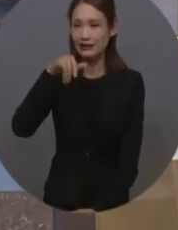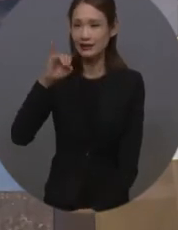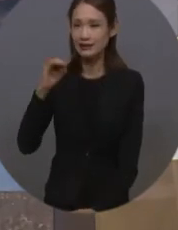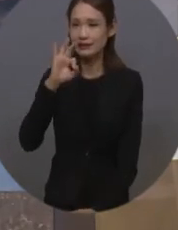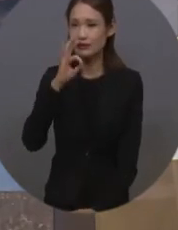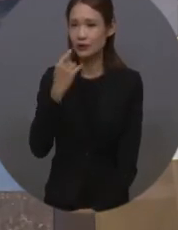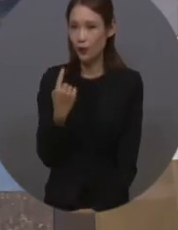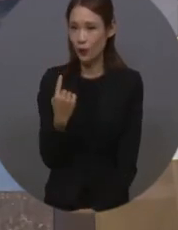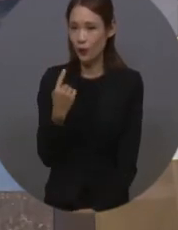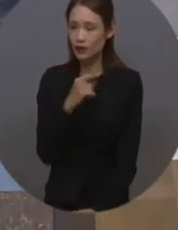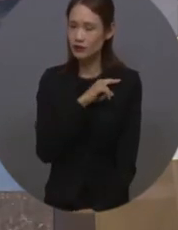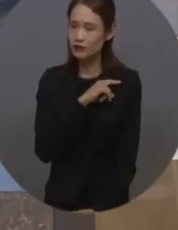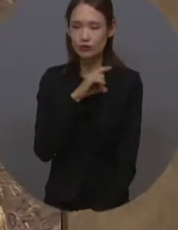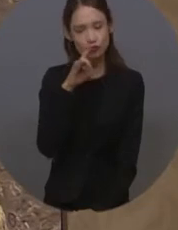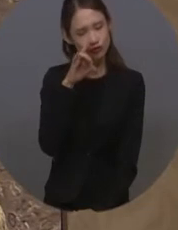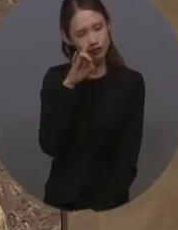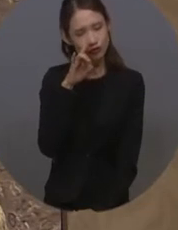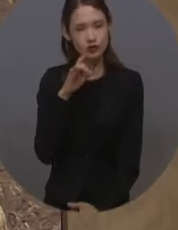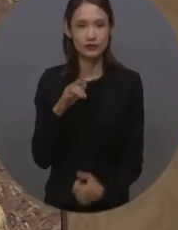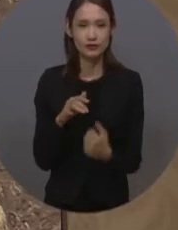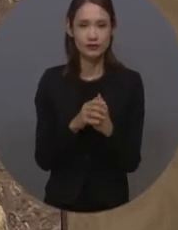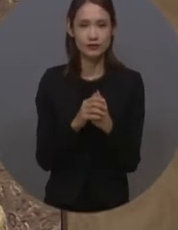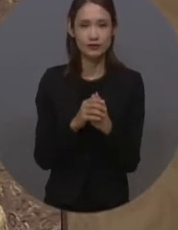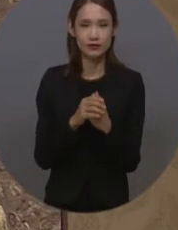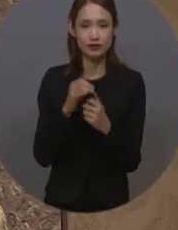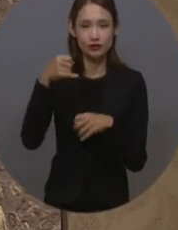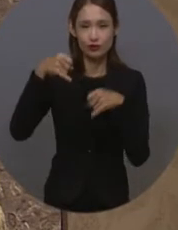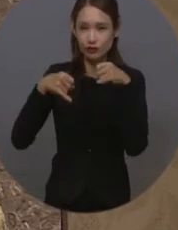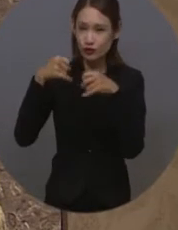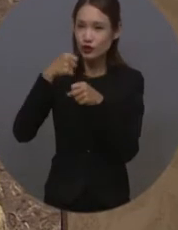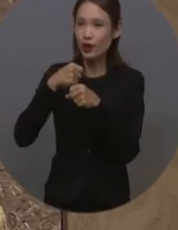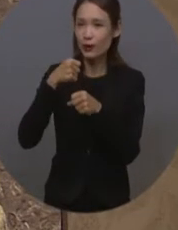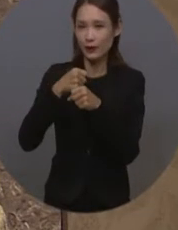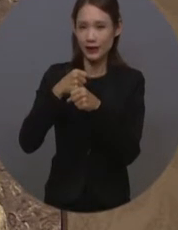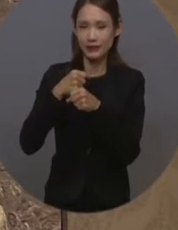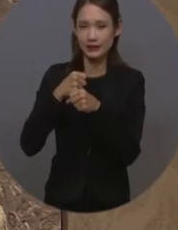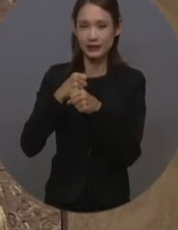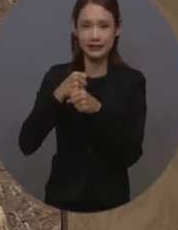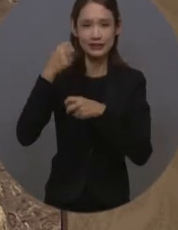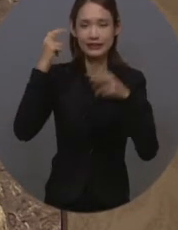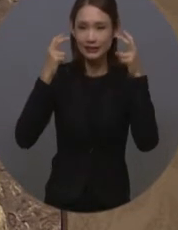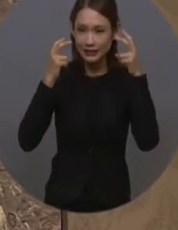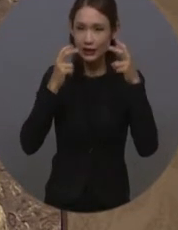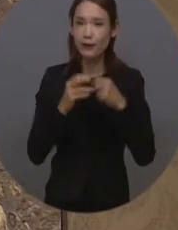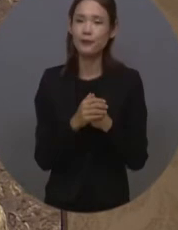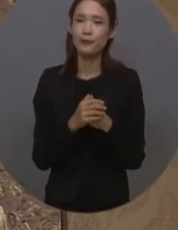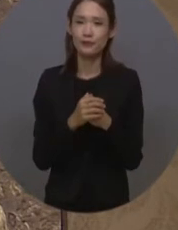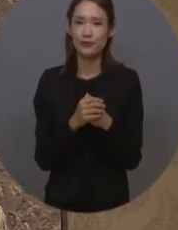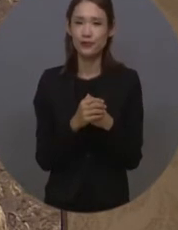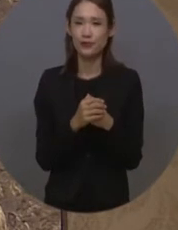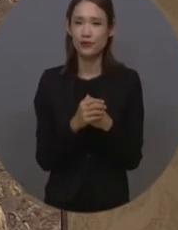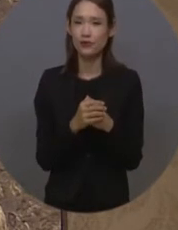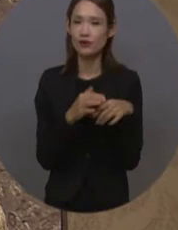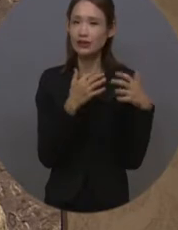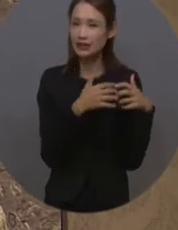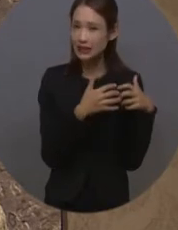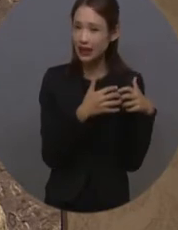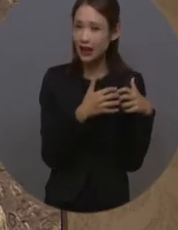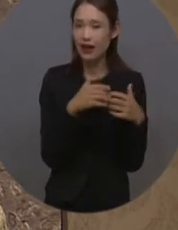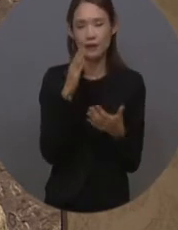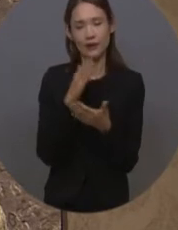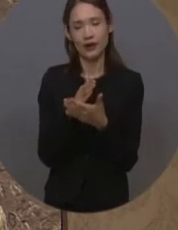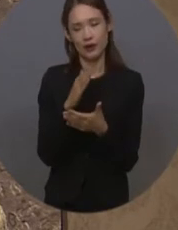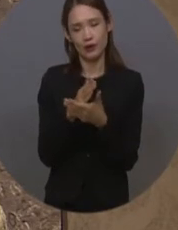좀 궁금하거든요. 네, 저희가 구두를 만드는 기업이고요. 네. 또 기계가 하는 것이 아니라